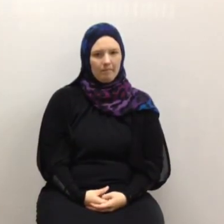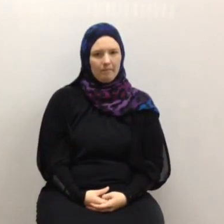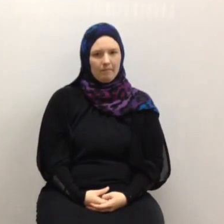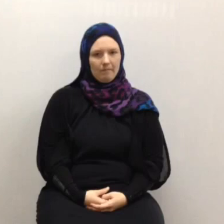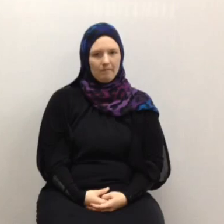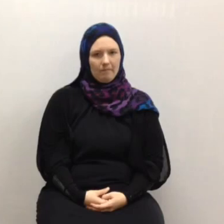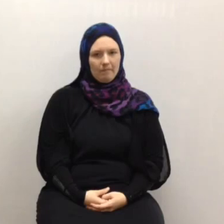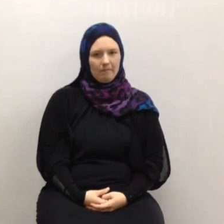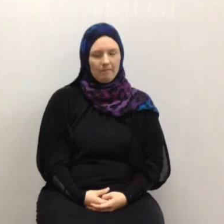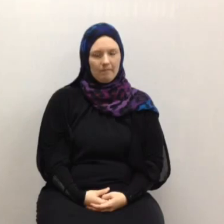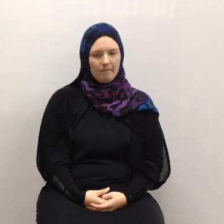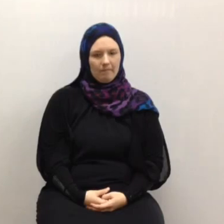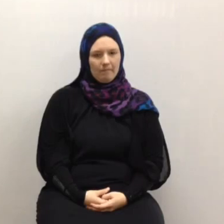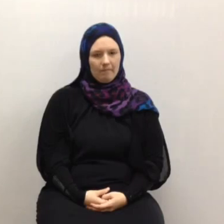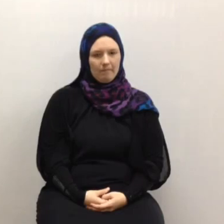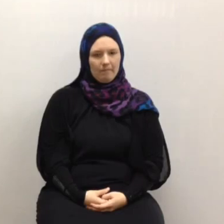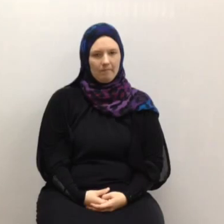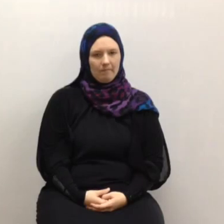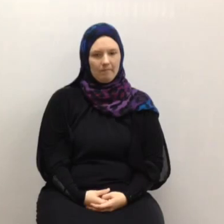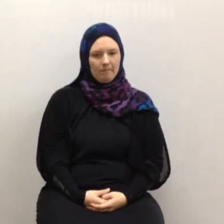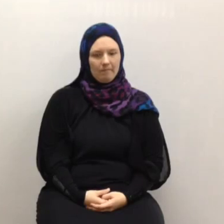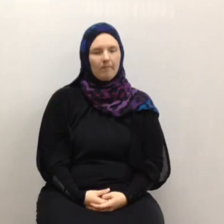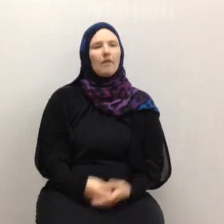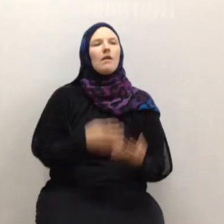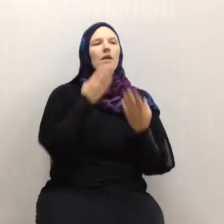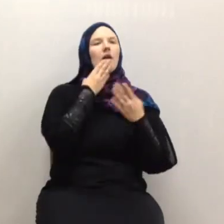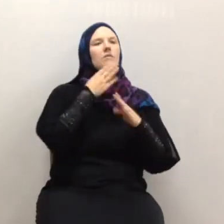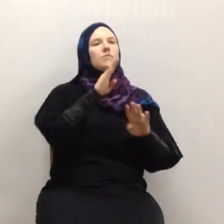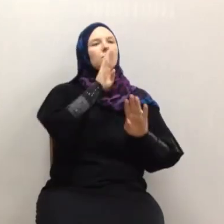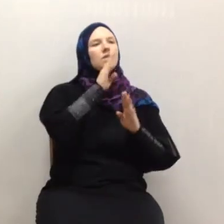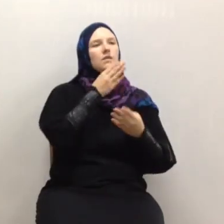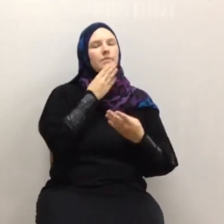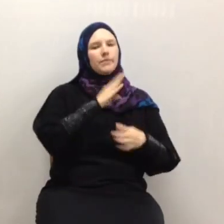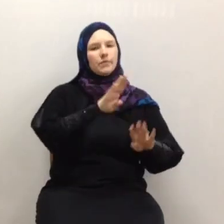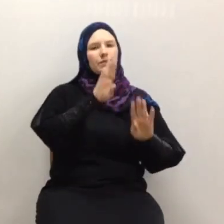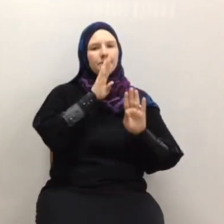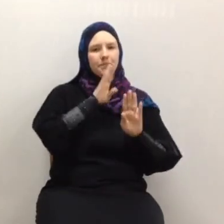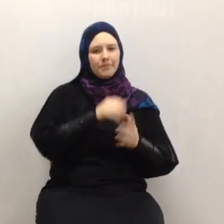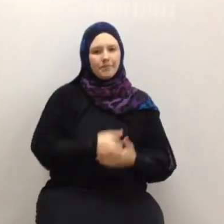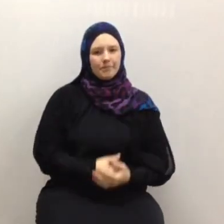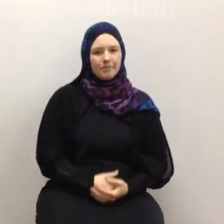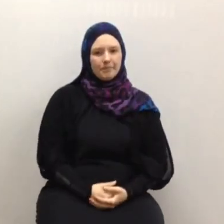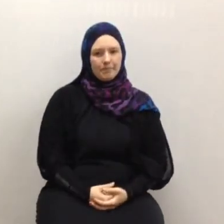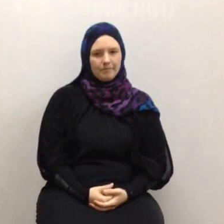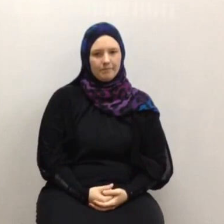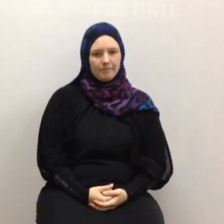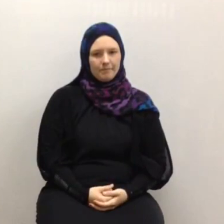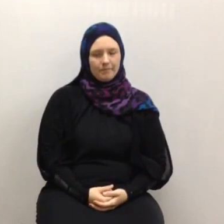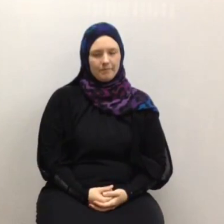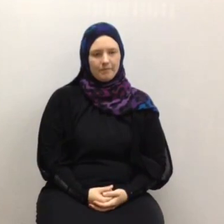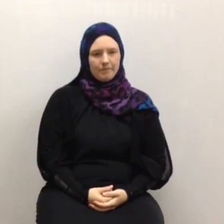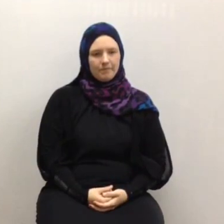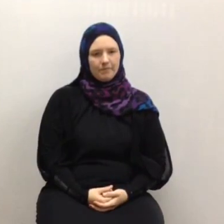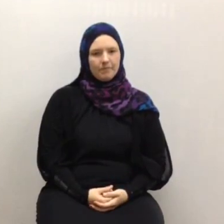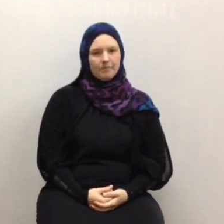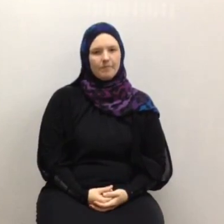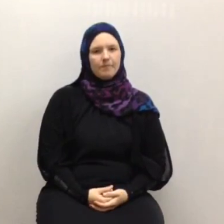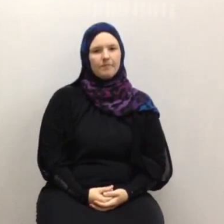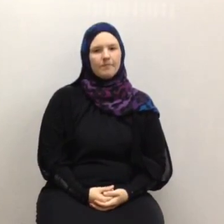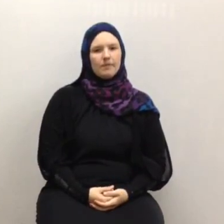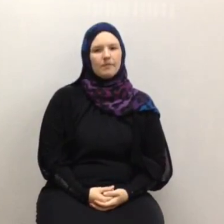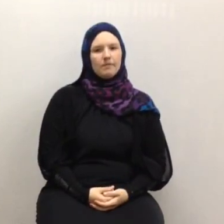الحمد لله وكفى والصلاة والسلام على عباده الذين اصطفى وأشهد أن لا إله إلا الله وحده لا شريك